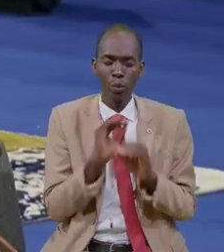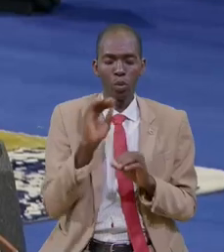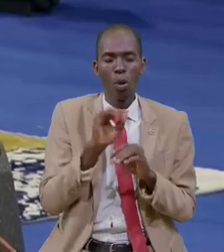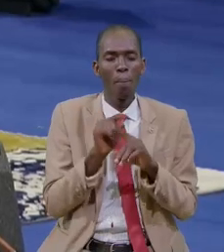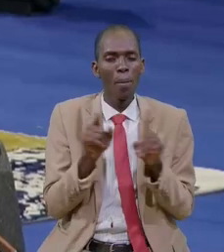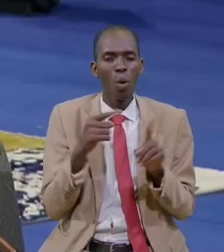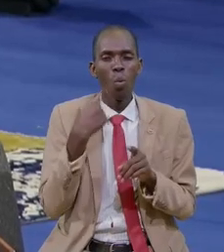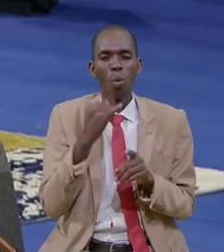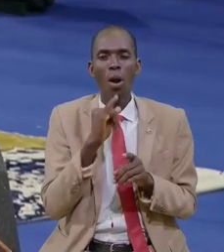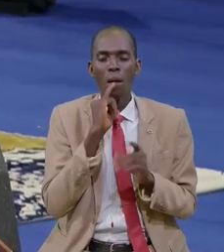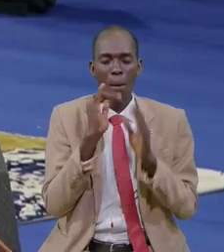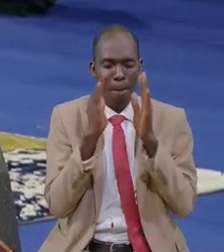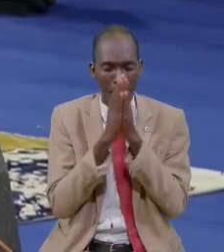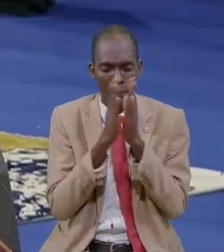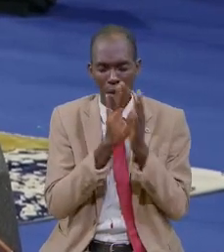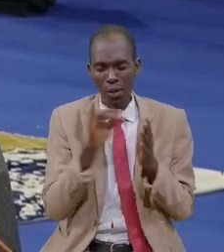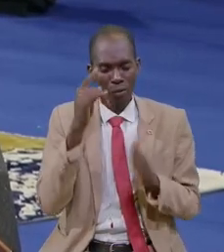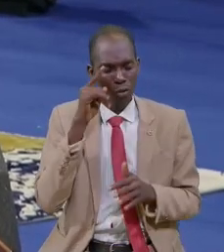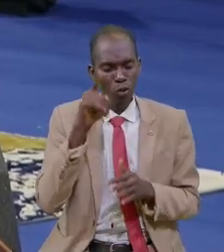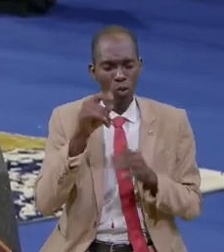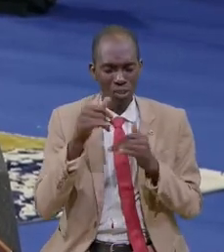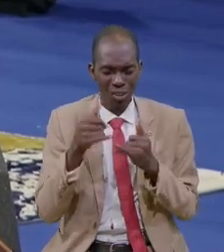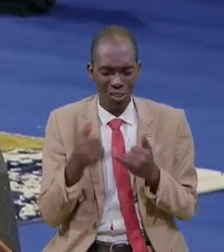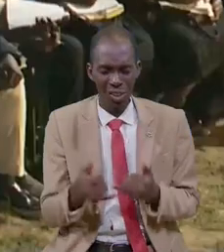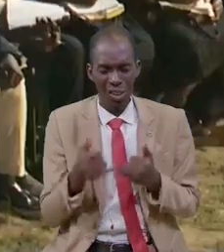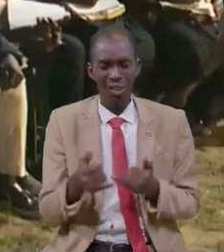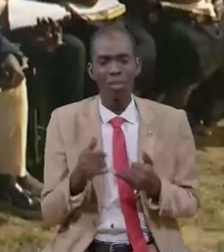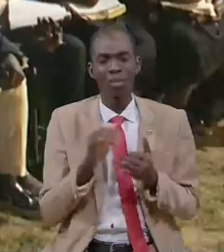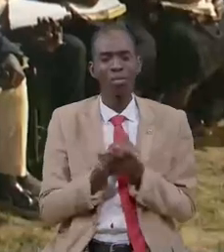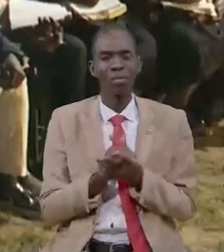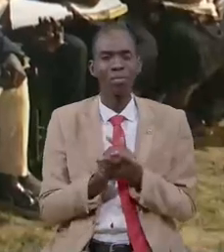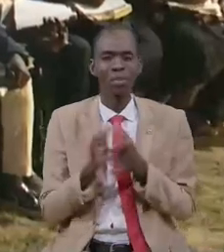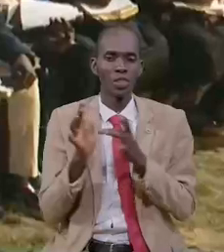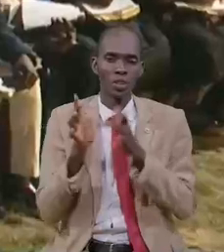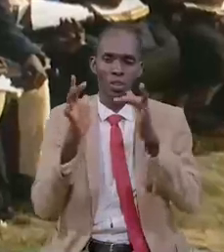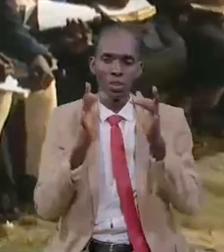toi maintenant? J'ai dit qu'il prie pour toi maintenant.